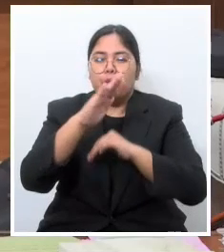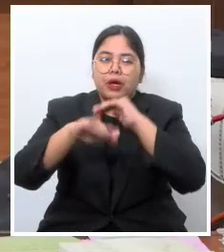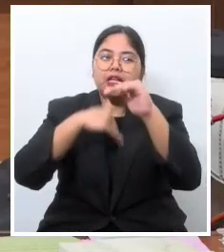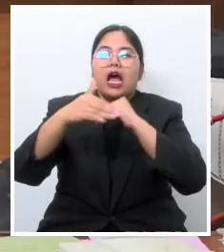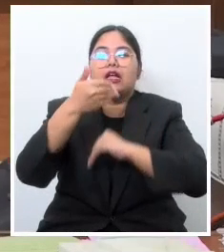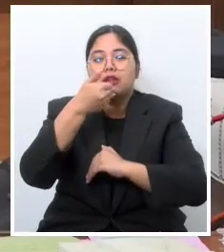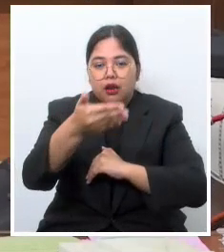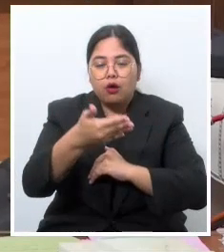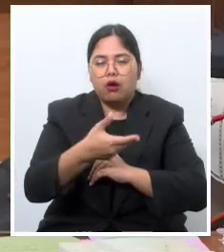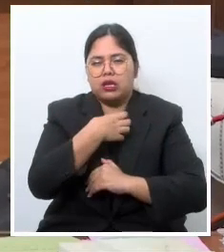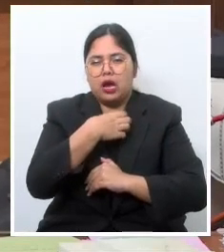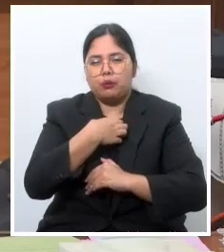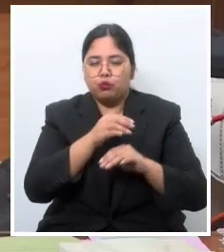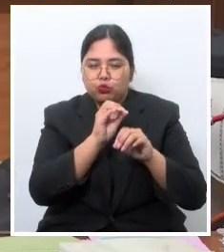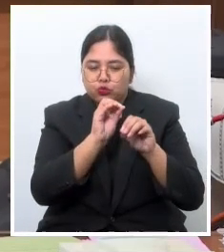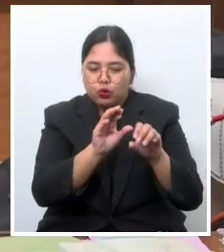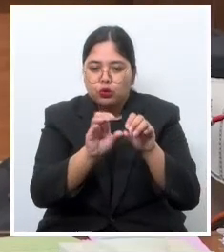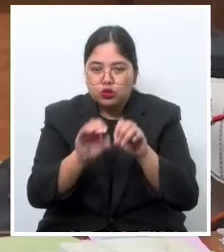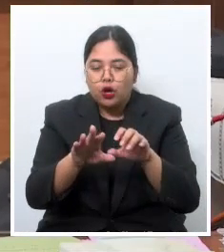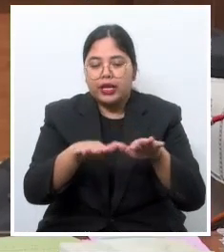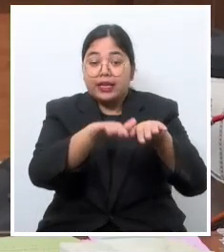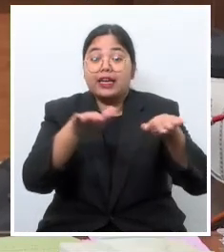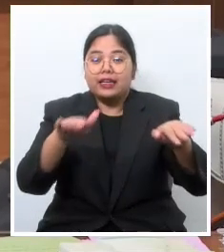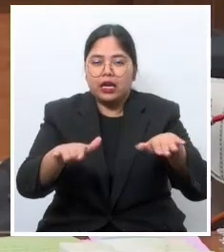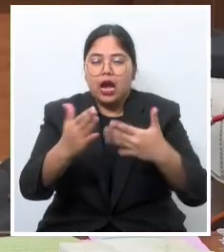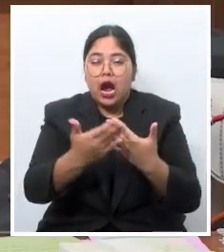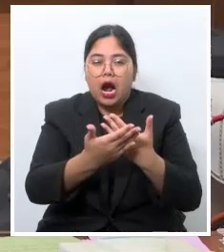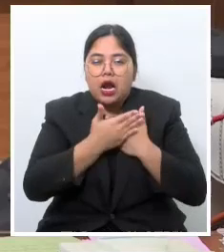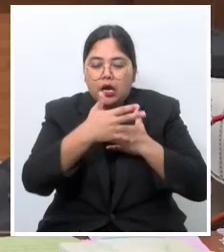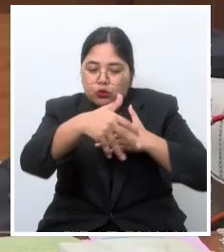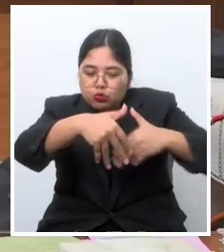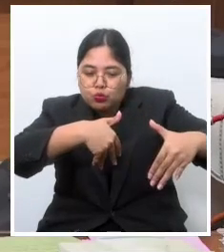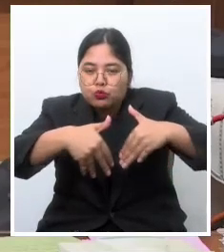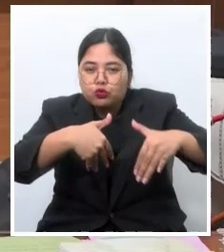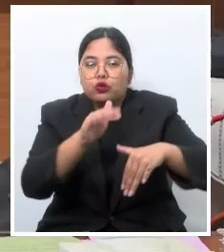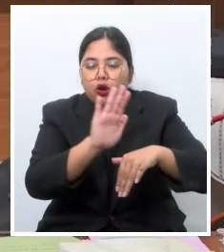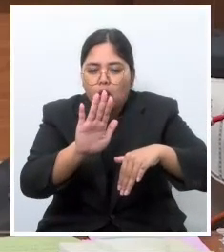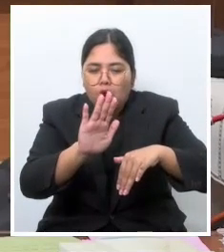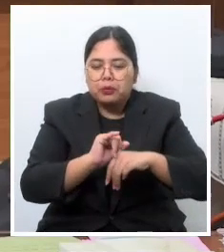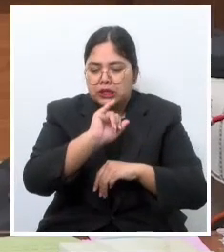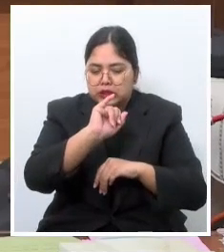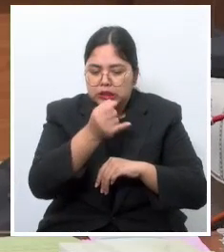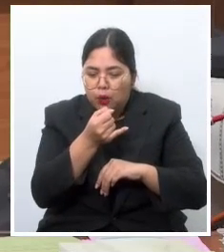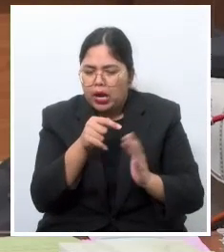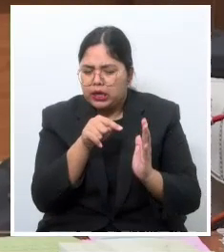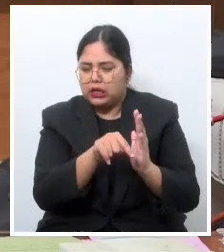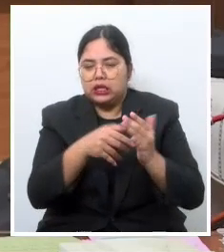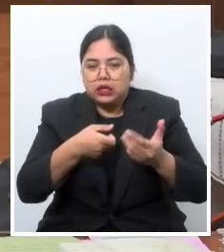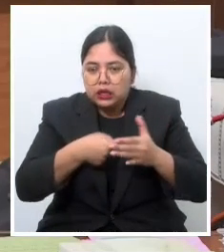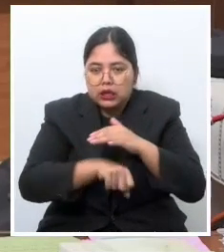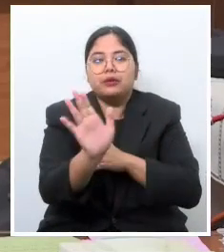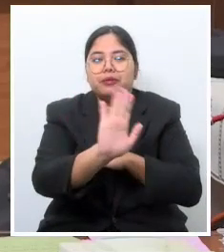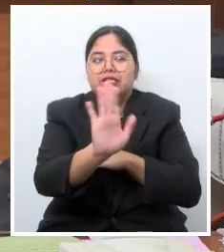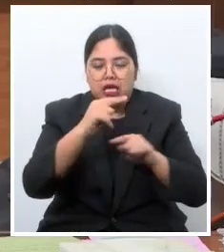เราควรปลูกฝังให้เด็กรักท้องถิ่นต่อให้ไม่ใช่เป็นคนจังหวัดนั้นแต่ไปอาศัยอยู่จังหวัดนั้นก็ควรเรียนรู้